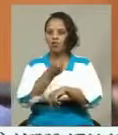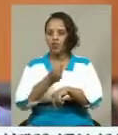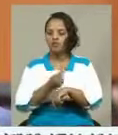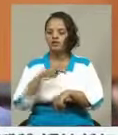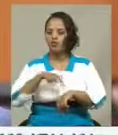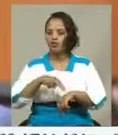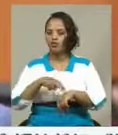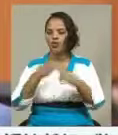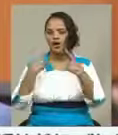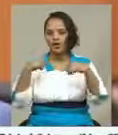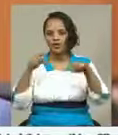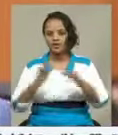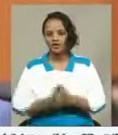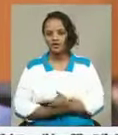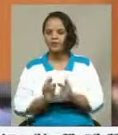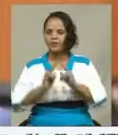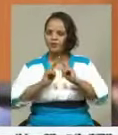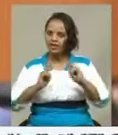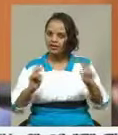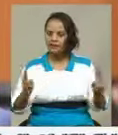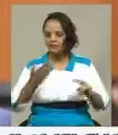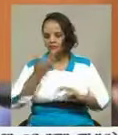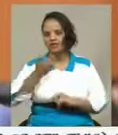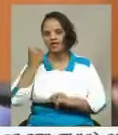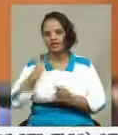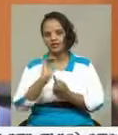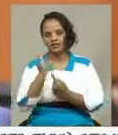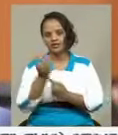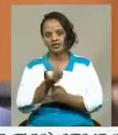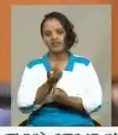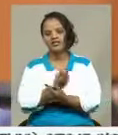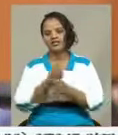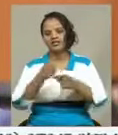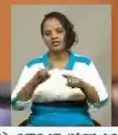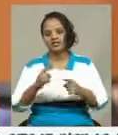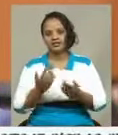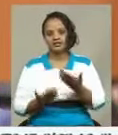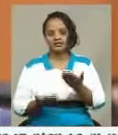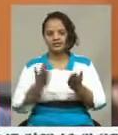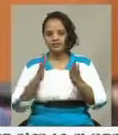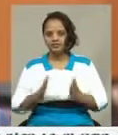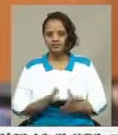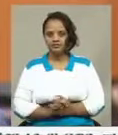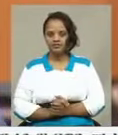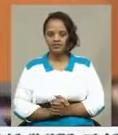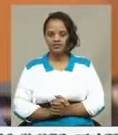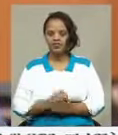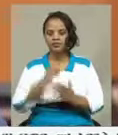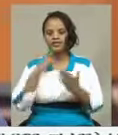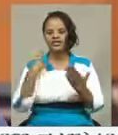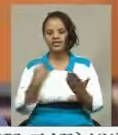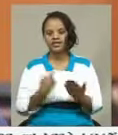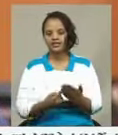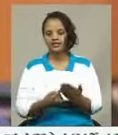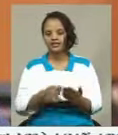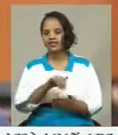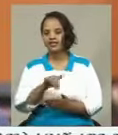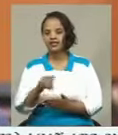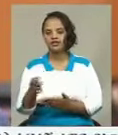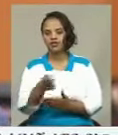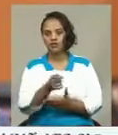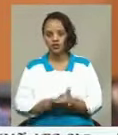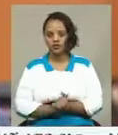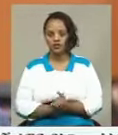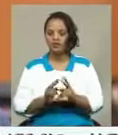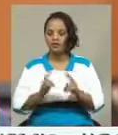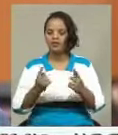ከሚያቋቁሙ አዋጅ በጣም በተሻለ ሁኔታ ነጻነትንና ገለልተኛነትን የሚያረጋግጥ እንዲሆን